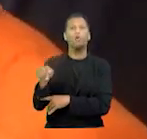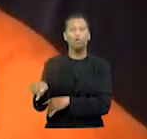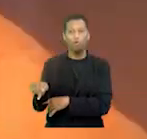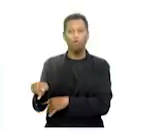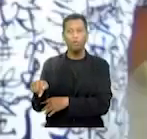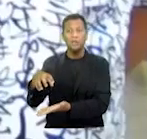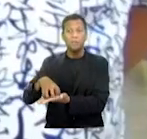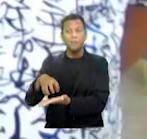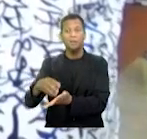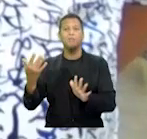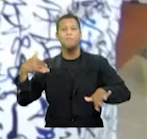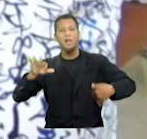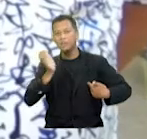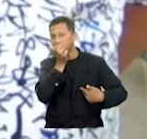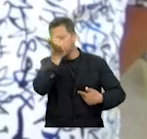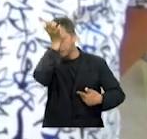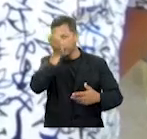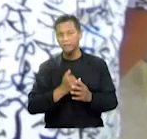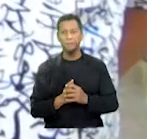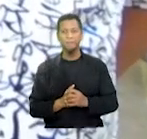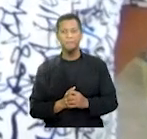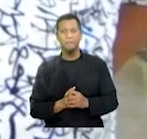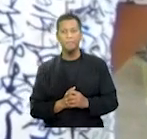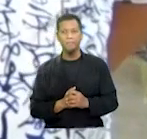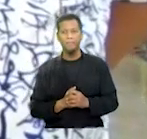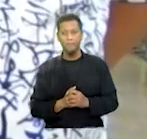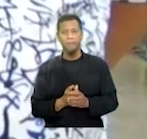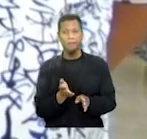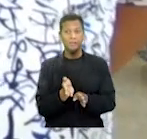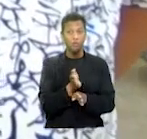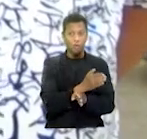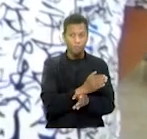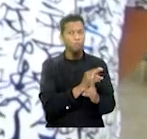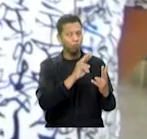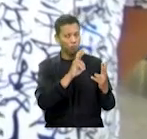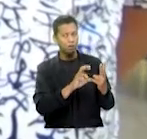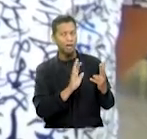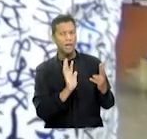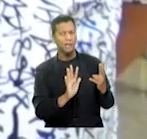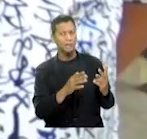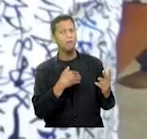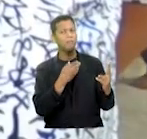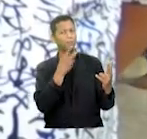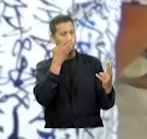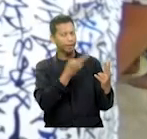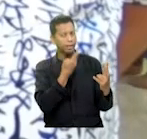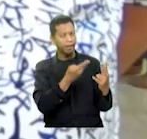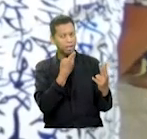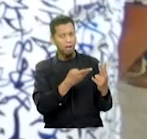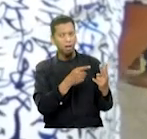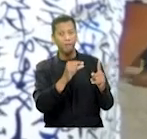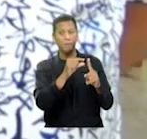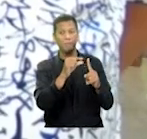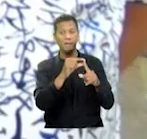Bali. Hari ini kita pastikan lagi nanti dengan penyidik, ini penyidiknya masih tinggal di sini. Dari unit PPA nanti sambil mereka pendekatan